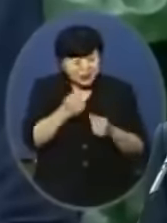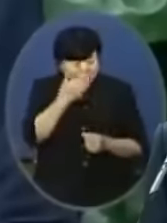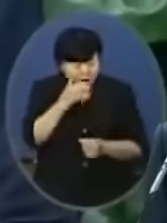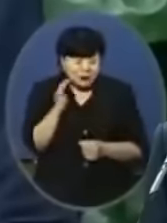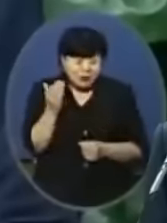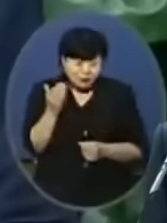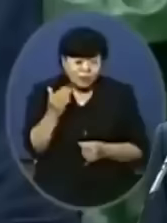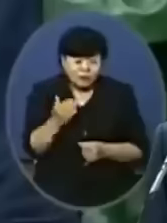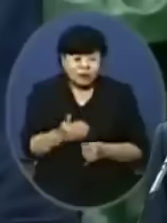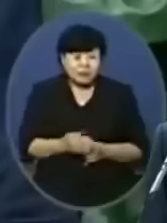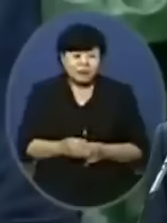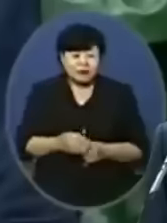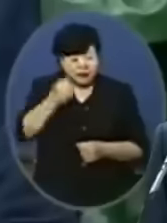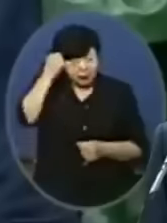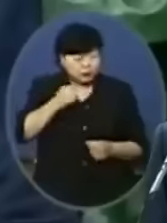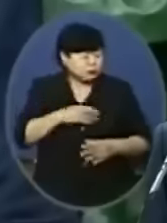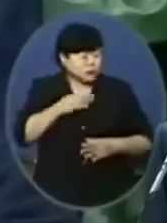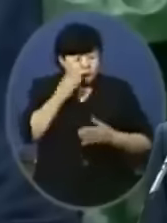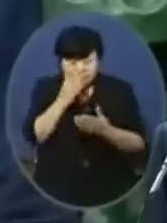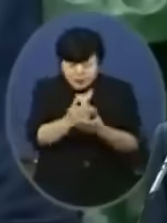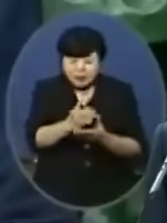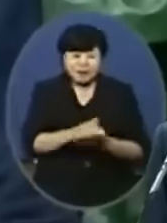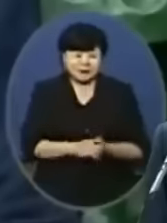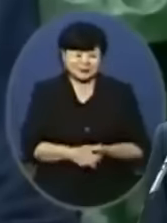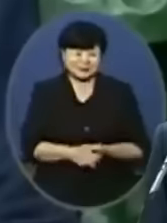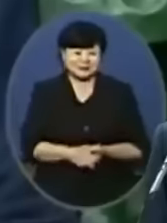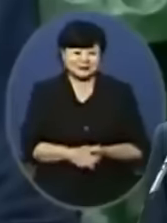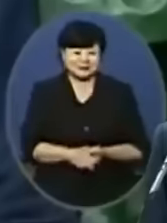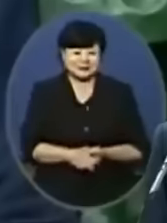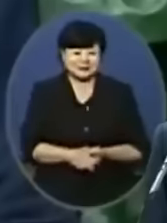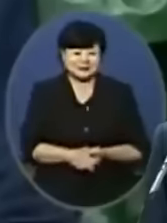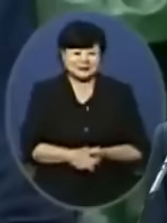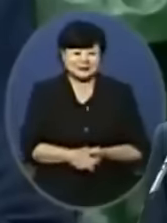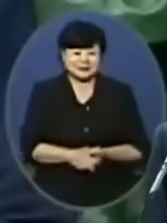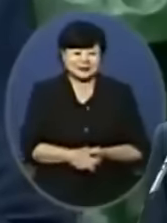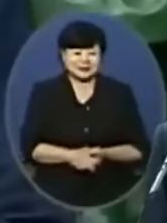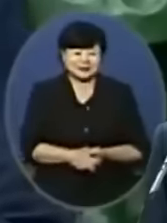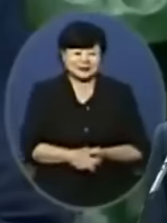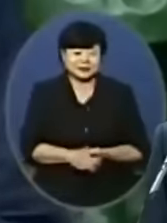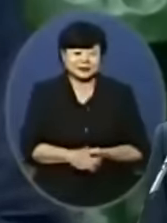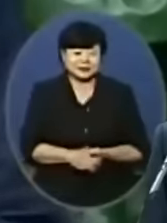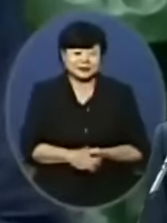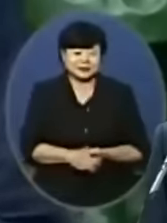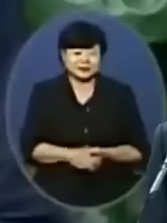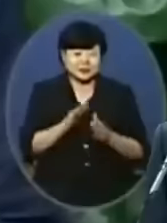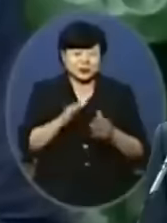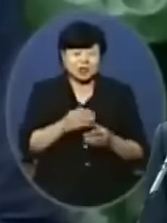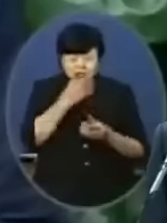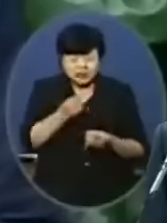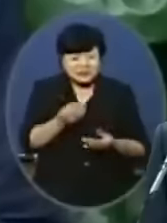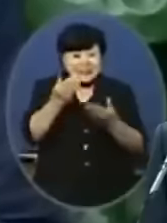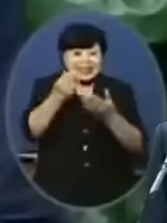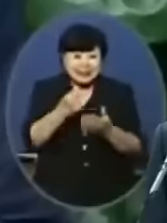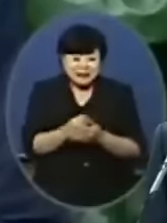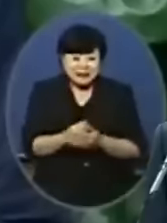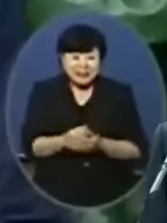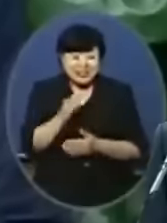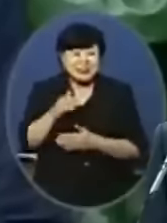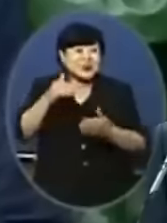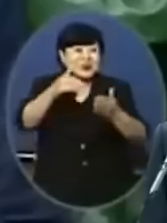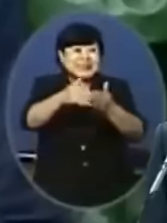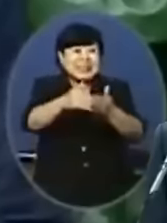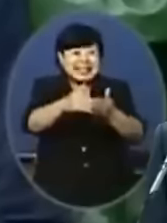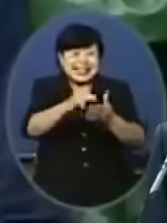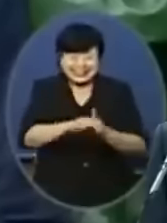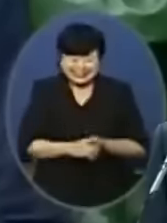있다는 것을 알고서 두려워하지 마시기 바랍니다. 오늘 성찬하기 때문에 끝마쳐야